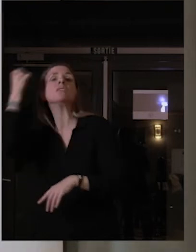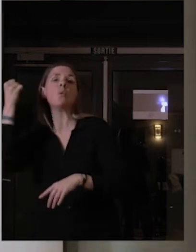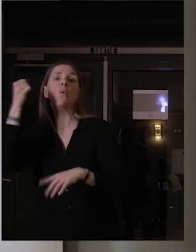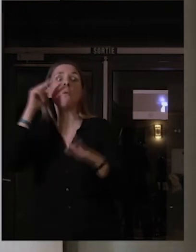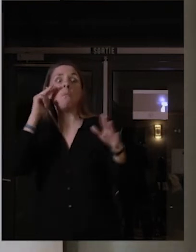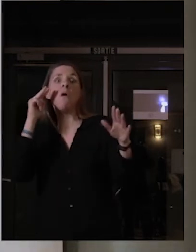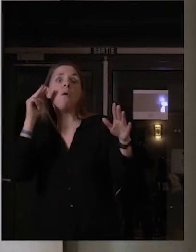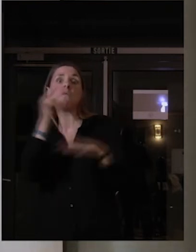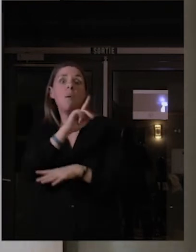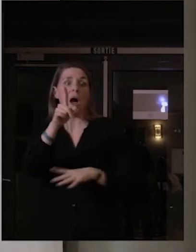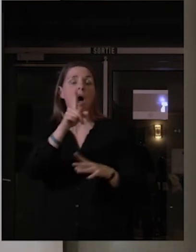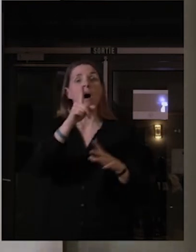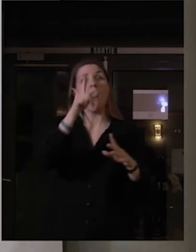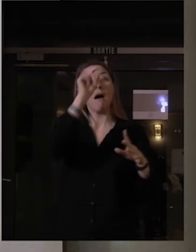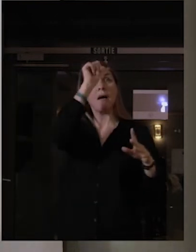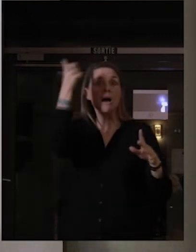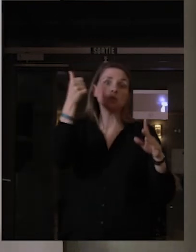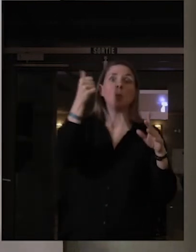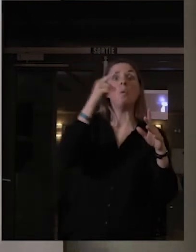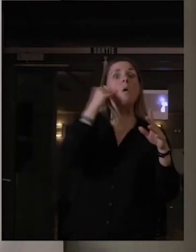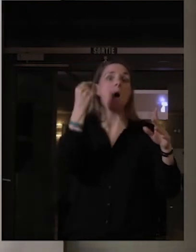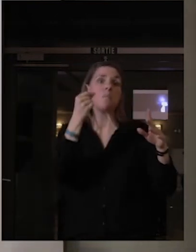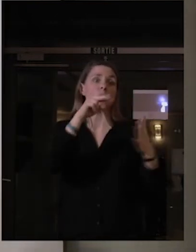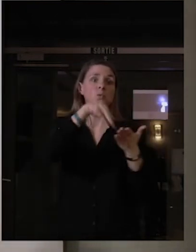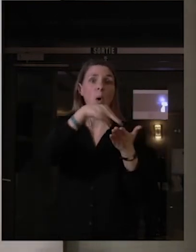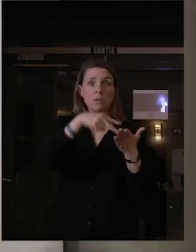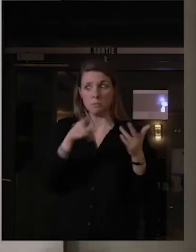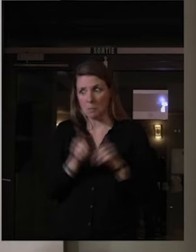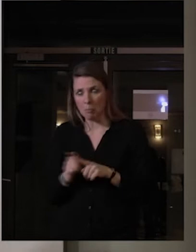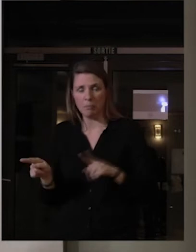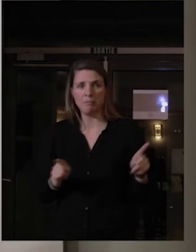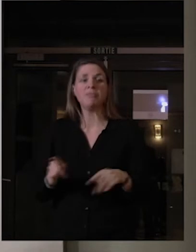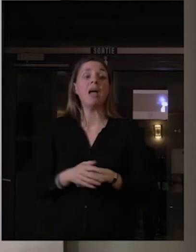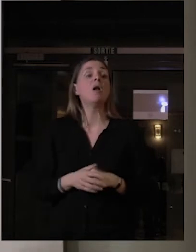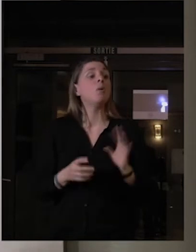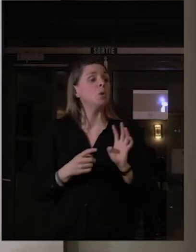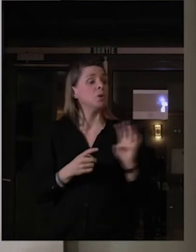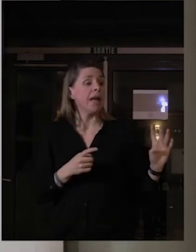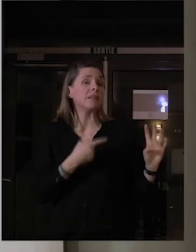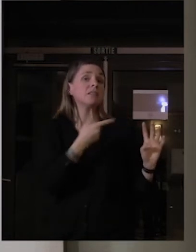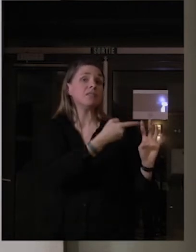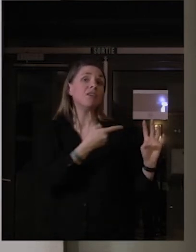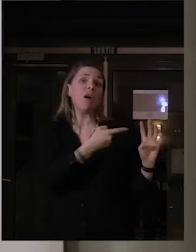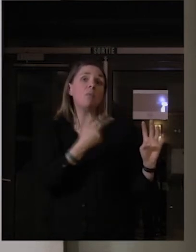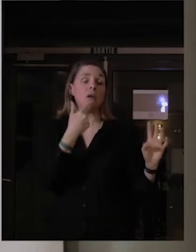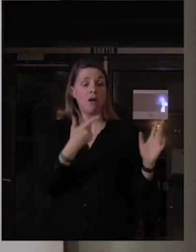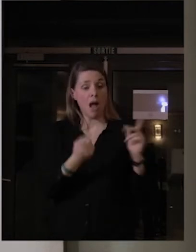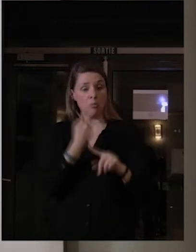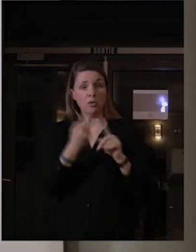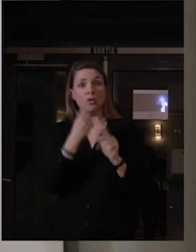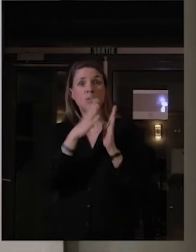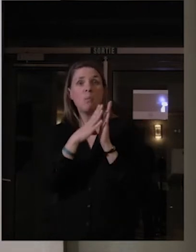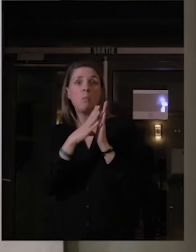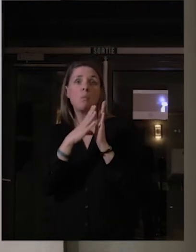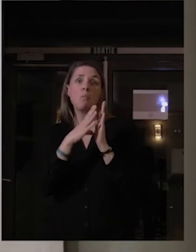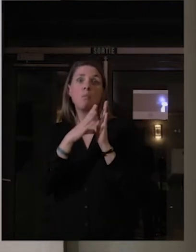question qui va être générale à tous les quatre, c'est finalement, pour vous, quelle est cette importance des modèles ? Alors, peut-être que vous